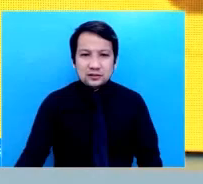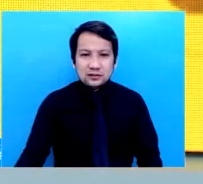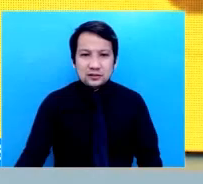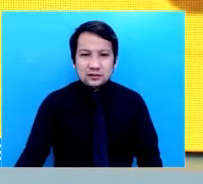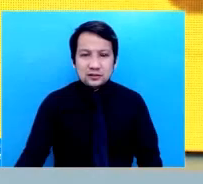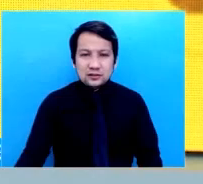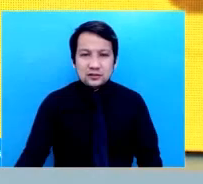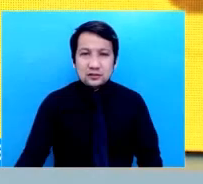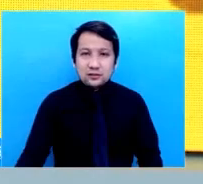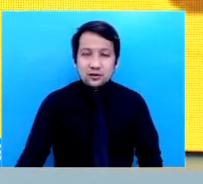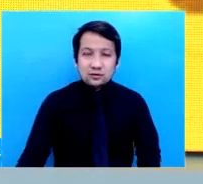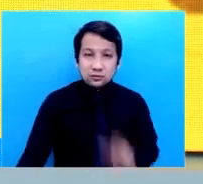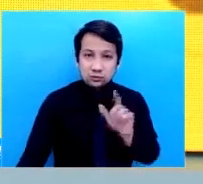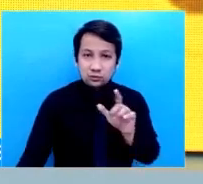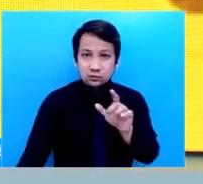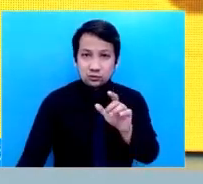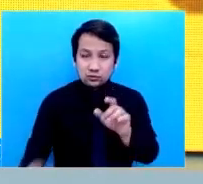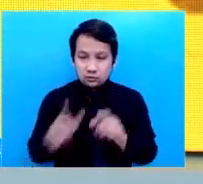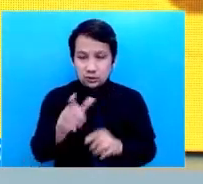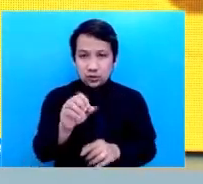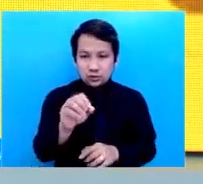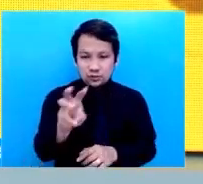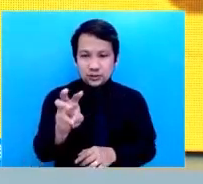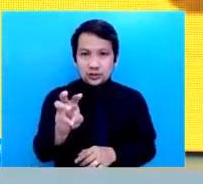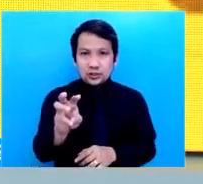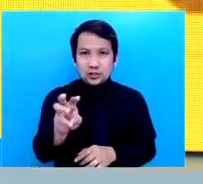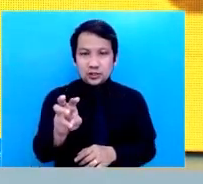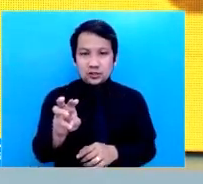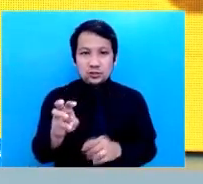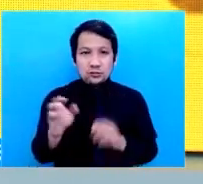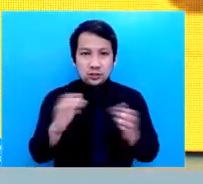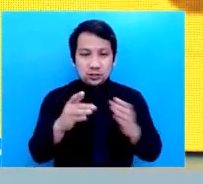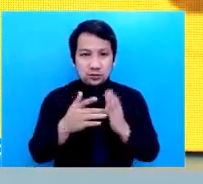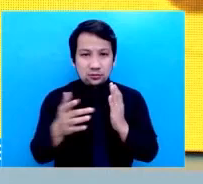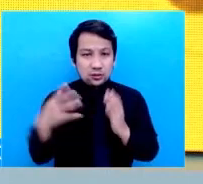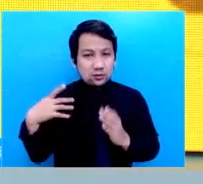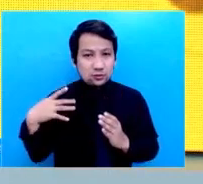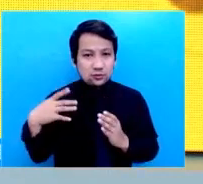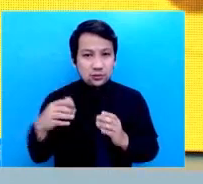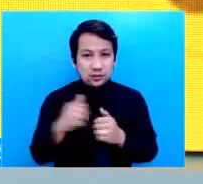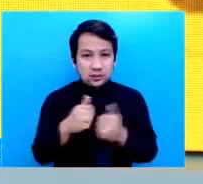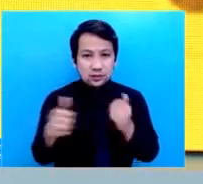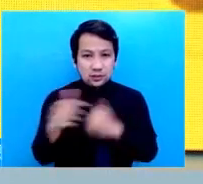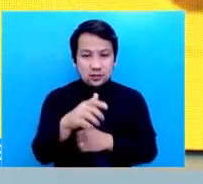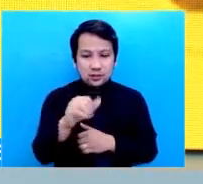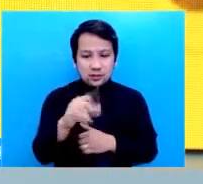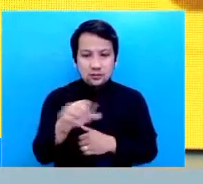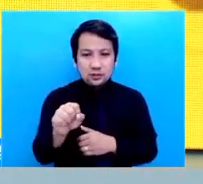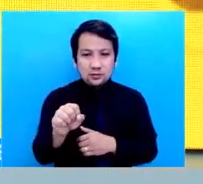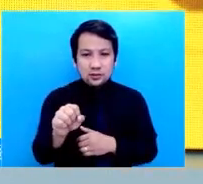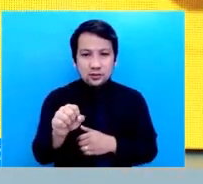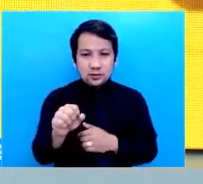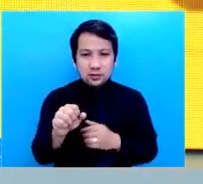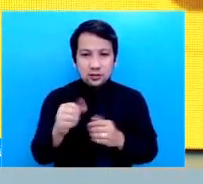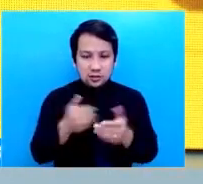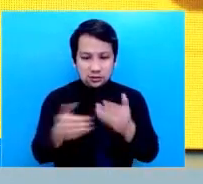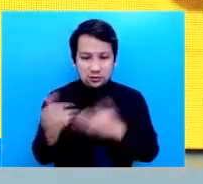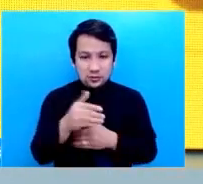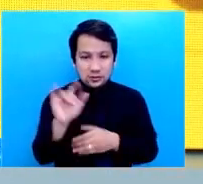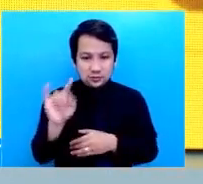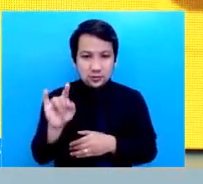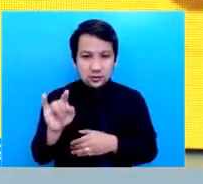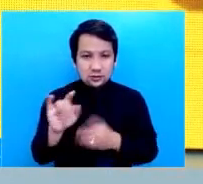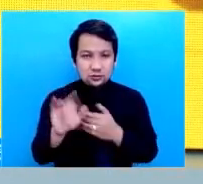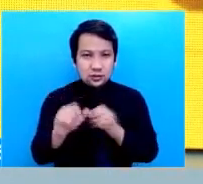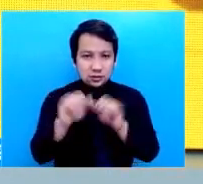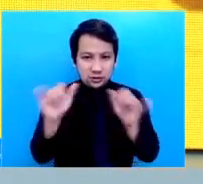Taong 2006 pa raw, naghihintay ng digital frequency ang Advanced Media Broadcasting System. Kaya dito na raw